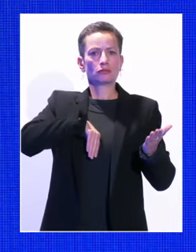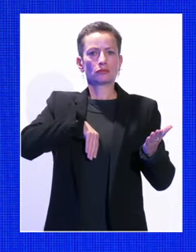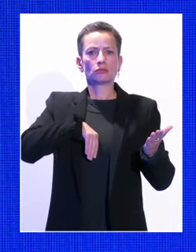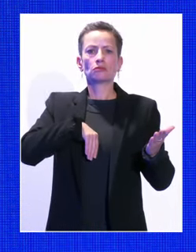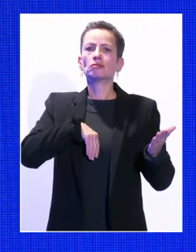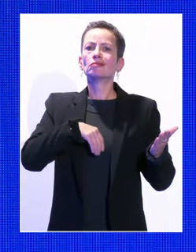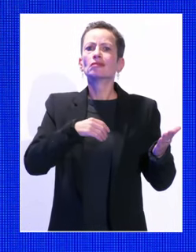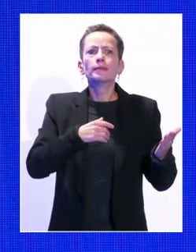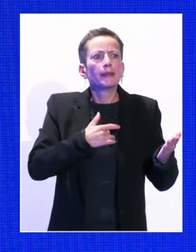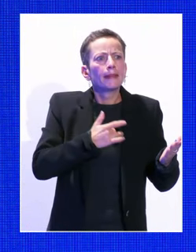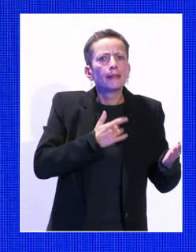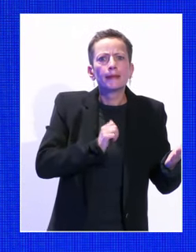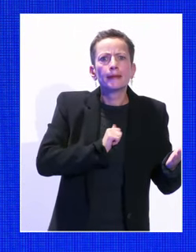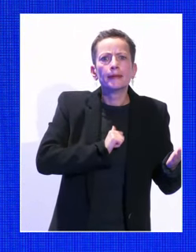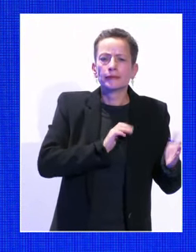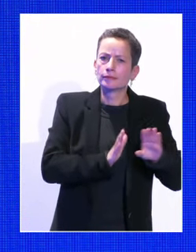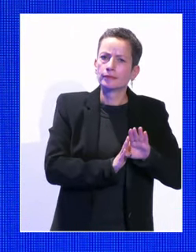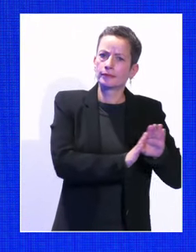et désintéressement.